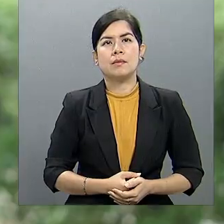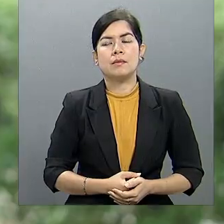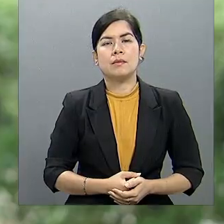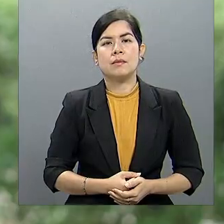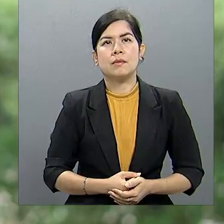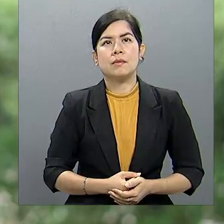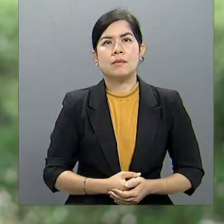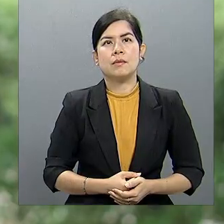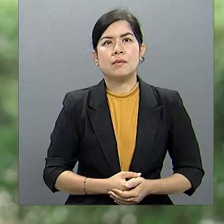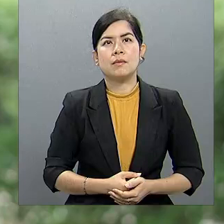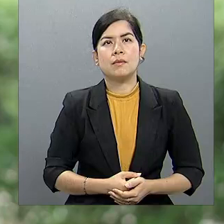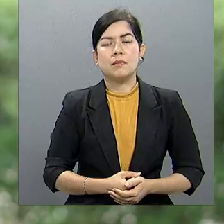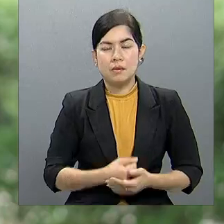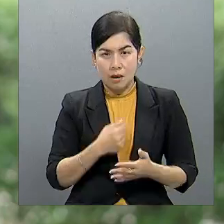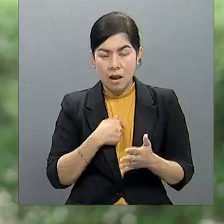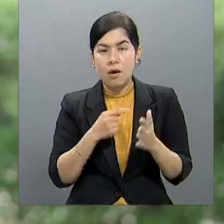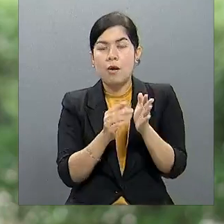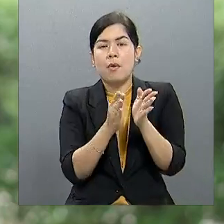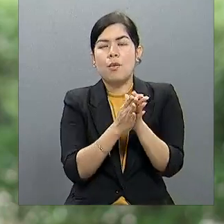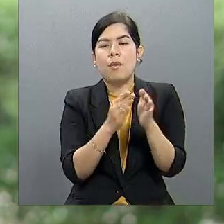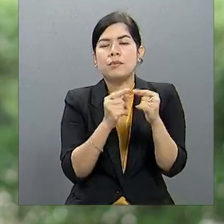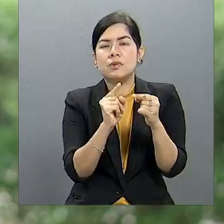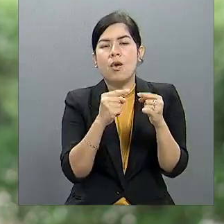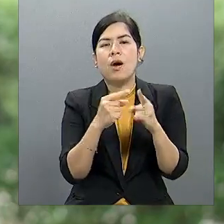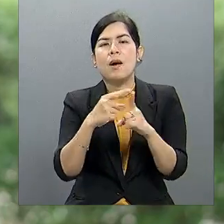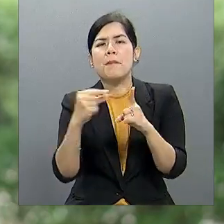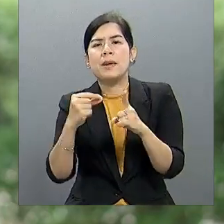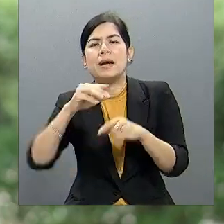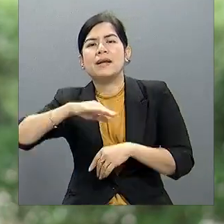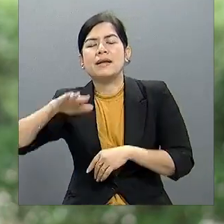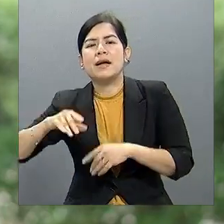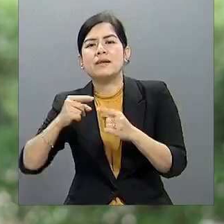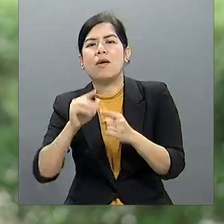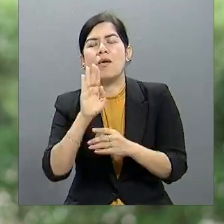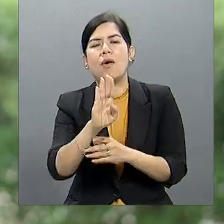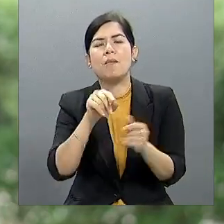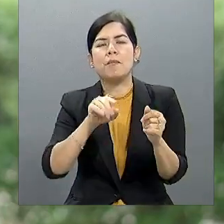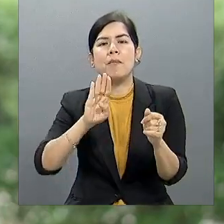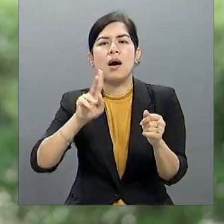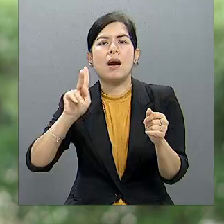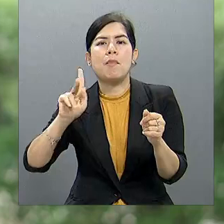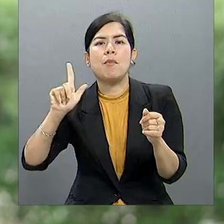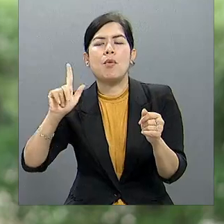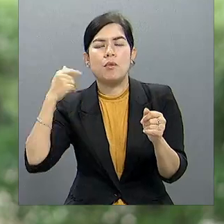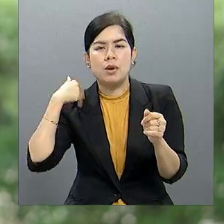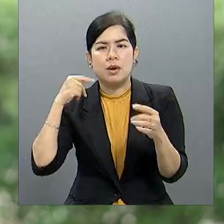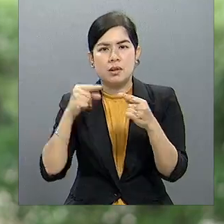เป็นไอาจจะเปในชมรมเกตสอณภูสเปเรื่องพี่โตใกล้เก๋ย